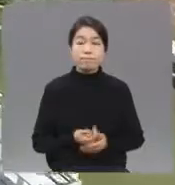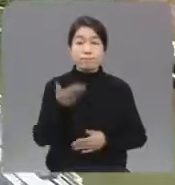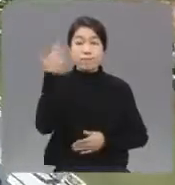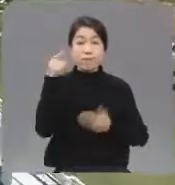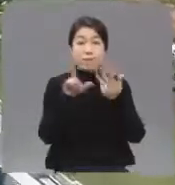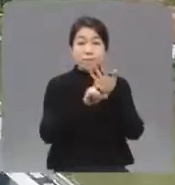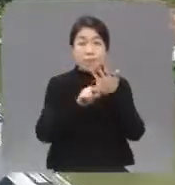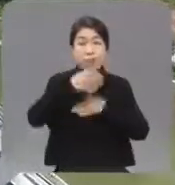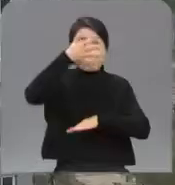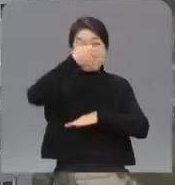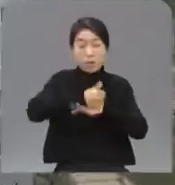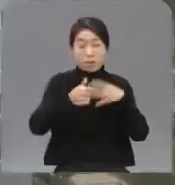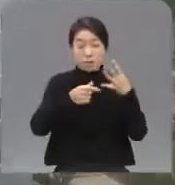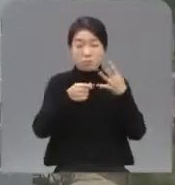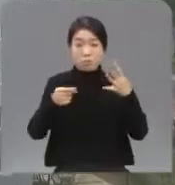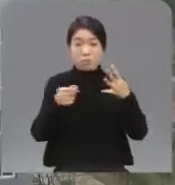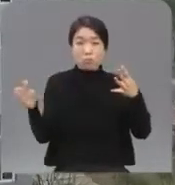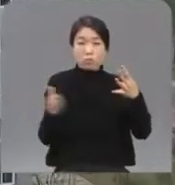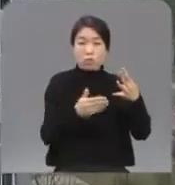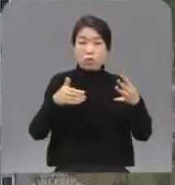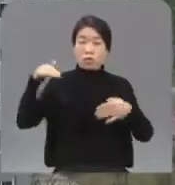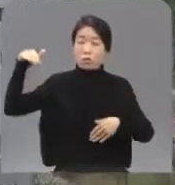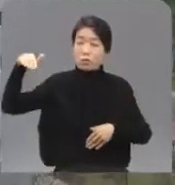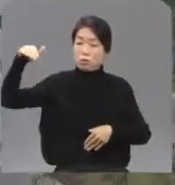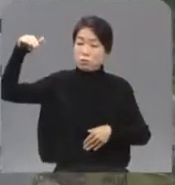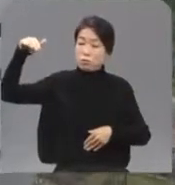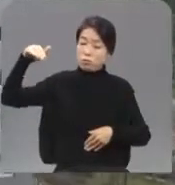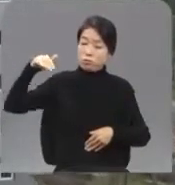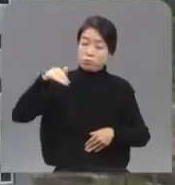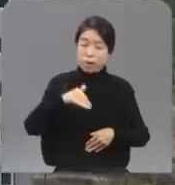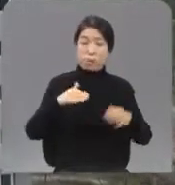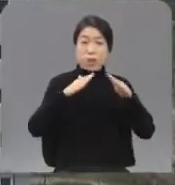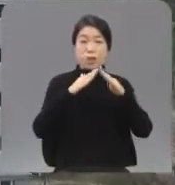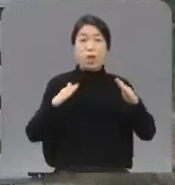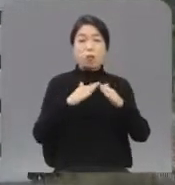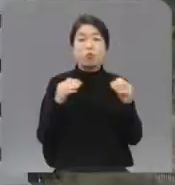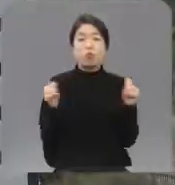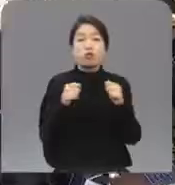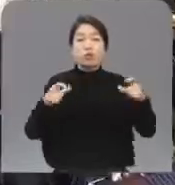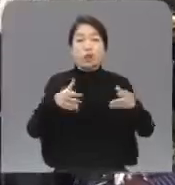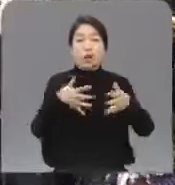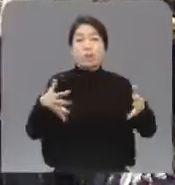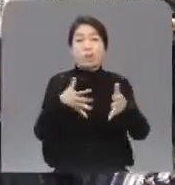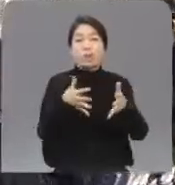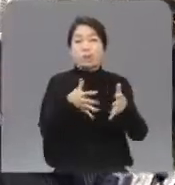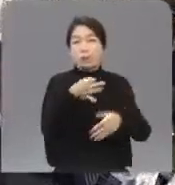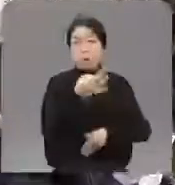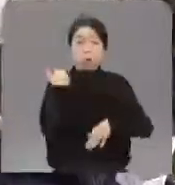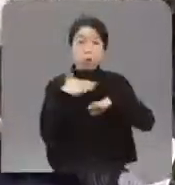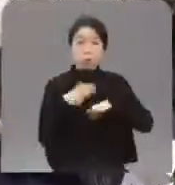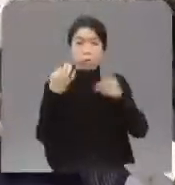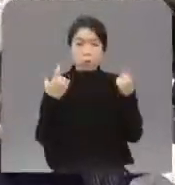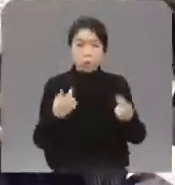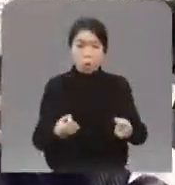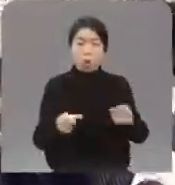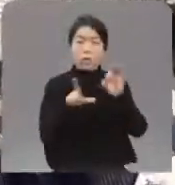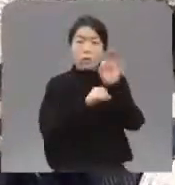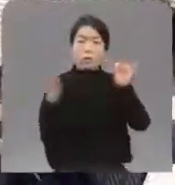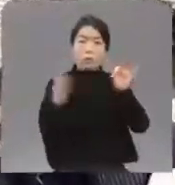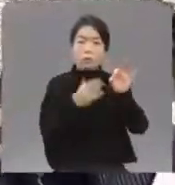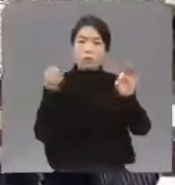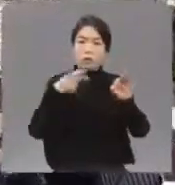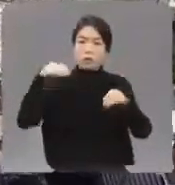지난 8월 마지막 주를 시작으로 하락세에 접어든 전북지역 아파트 매매가 전세값 역시 이달 들어 다시